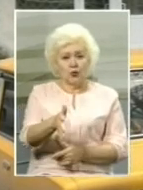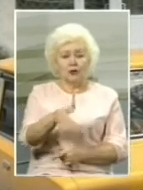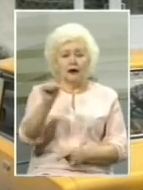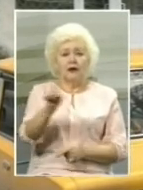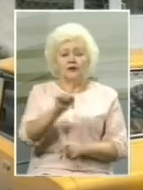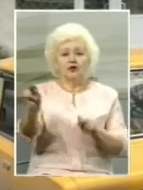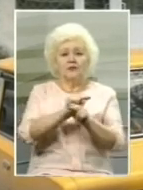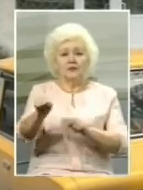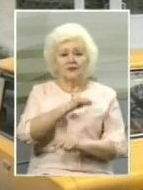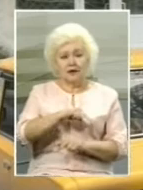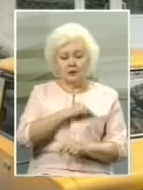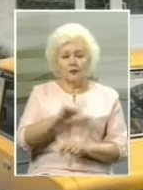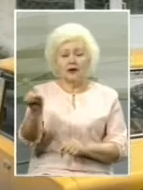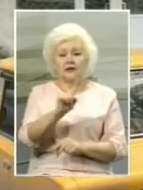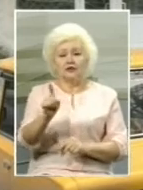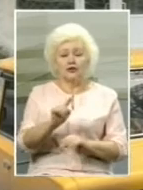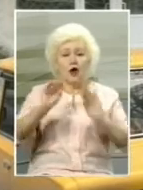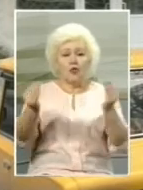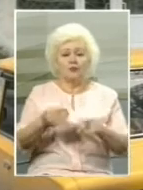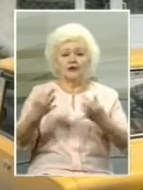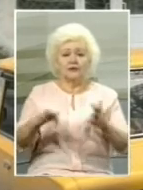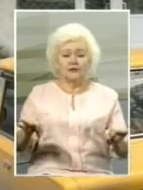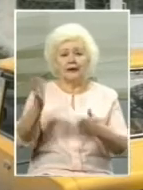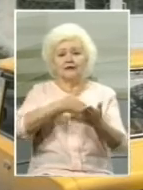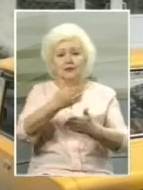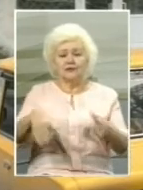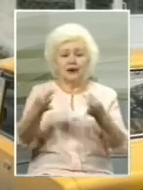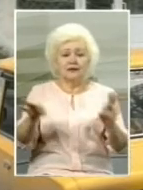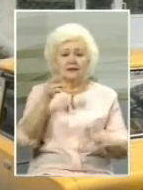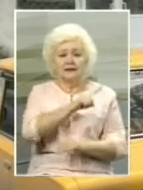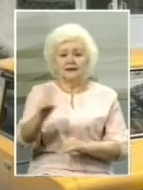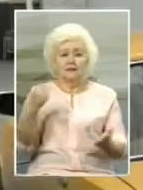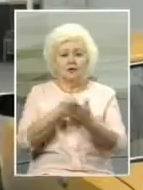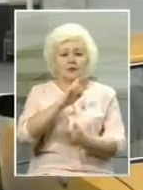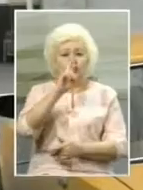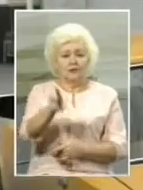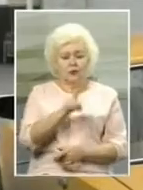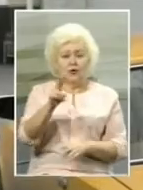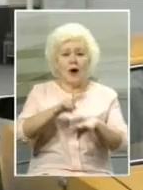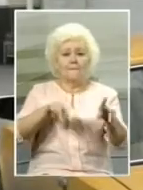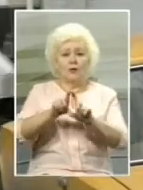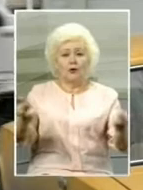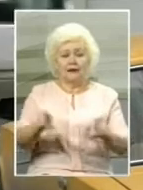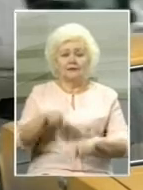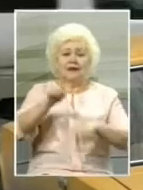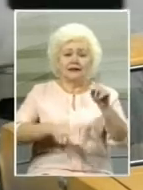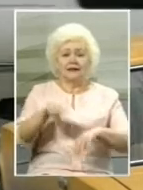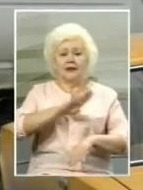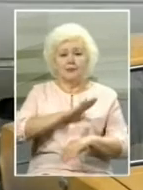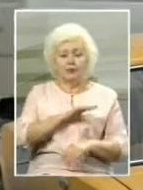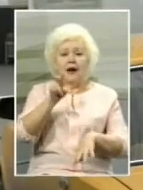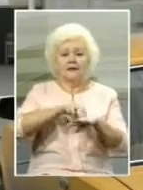чи виправними роботами, чи обмеженням волі, чи позбавленням волі на строк до 2 років. Поліція, рідні померлої та